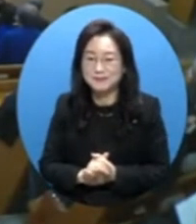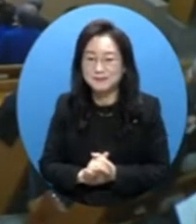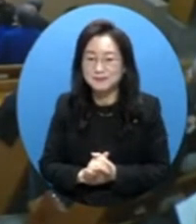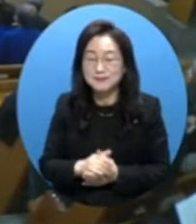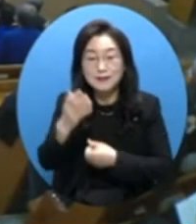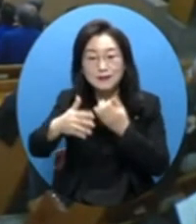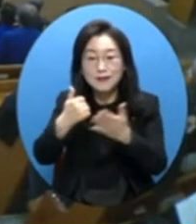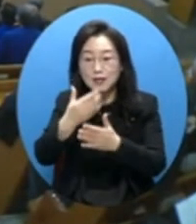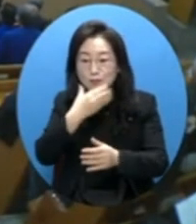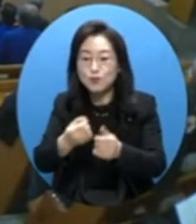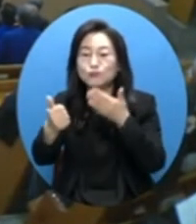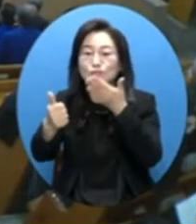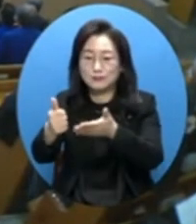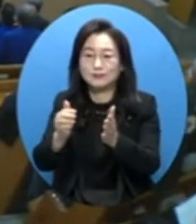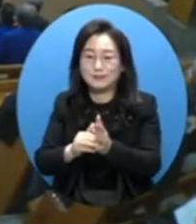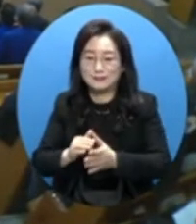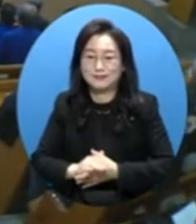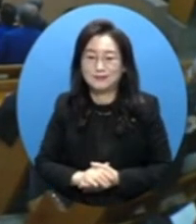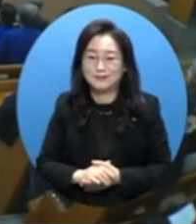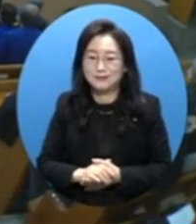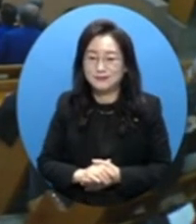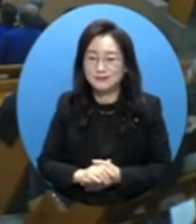하나님께서 복을 주셨습니다